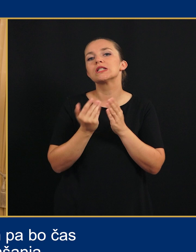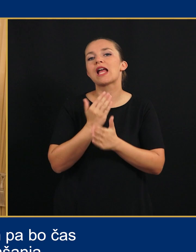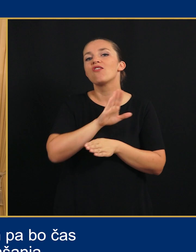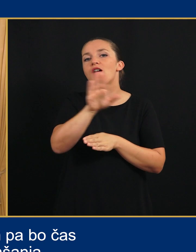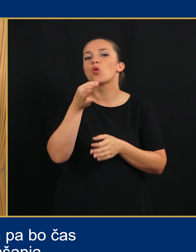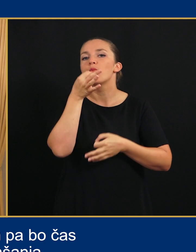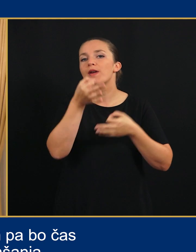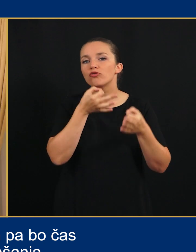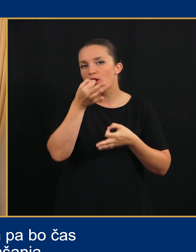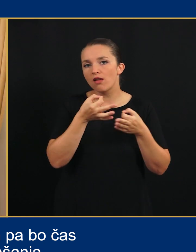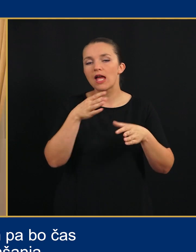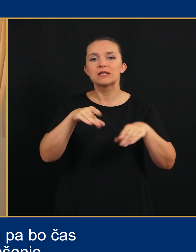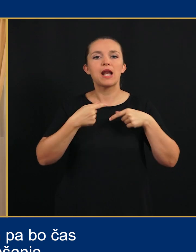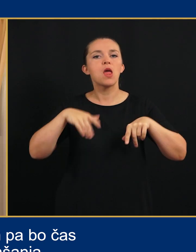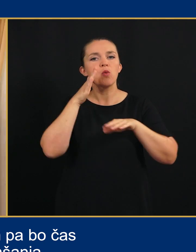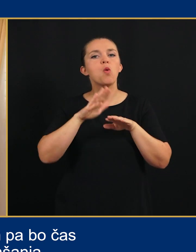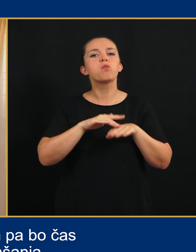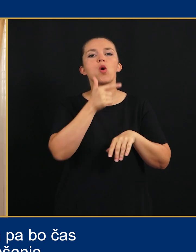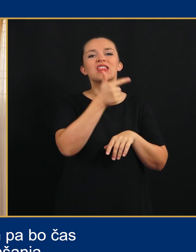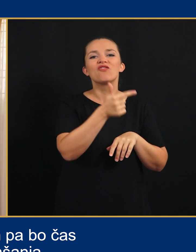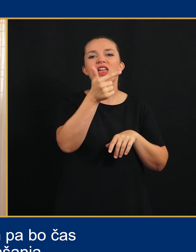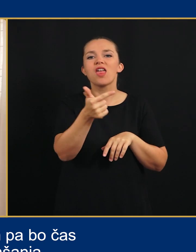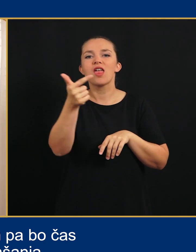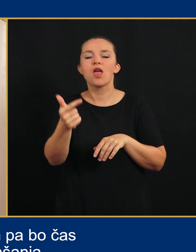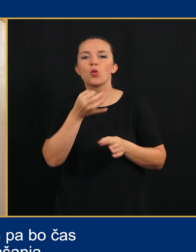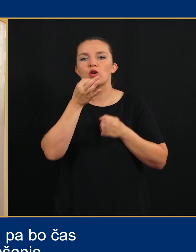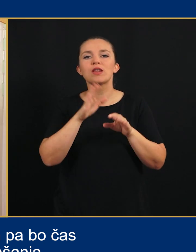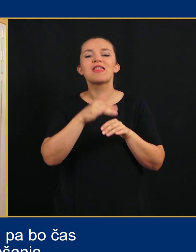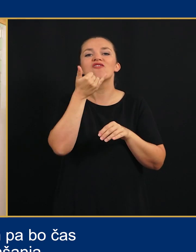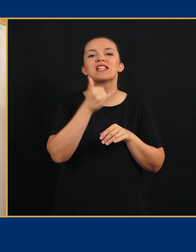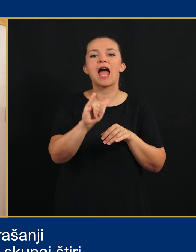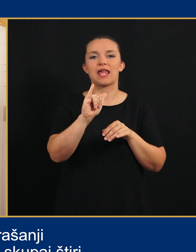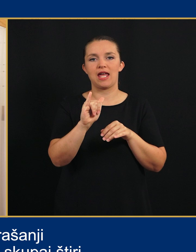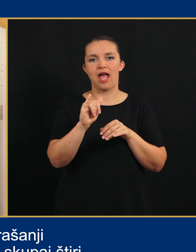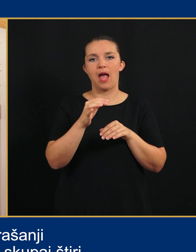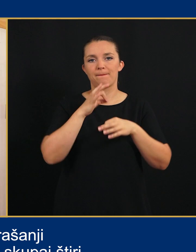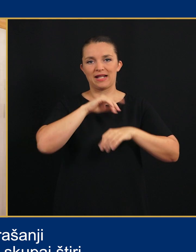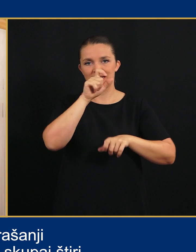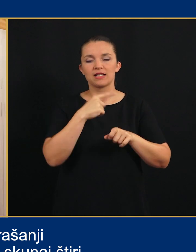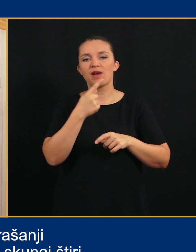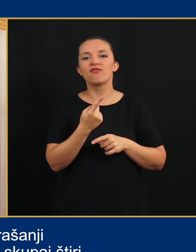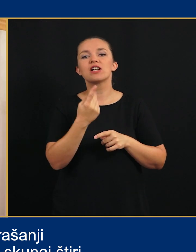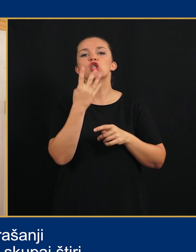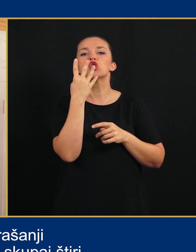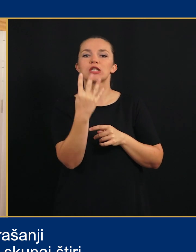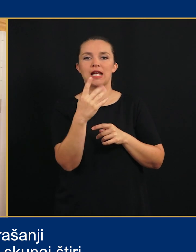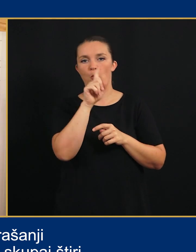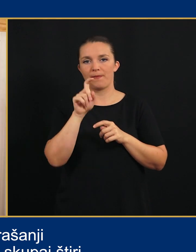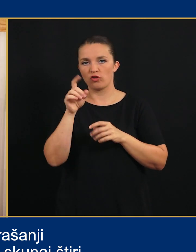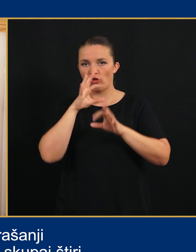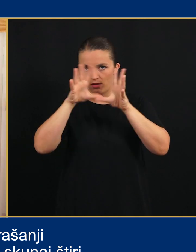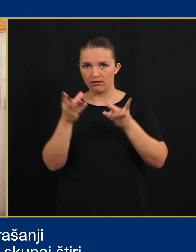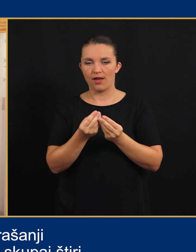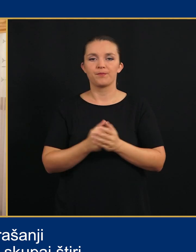gospod Bajram Begaj. Potem pa bo čas seveda tudi za vaša vprašanja. Sprejeli bomo po 2 vprašanji na vsakega